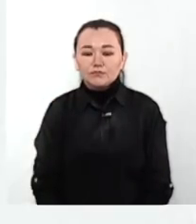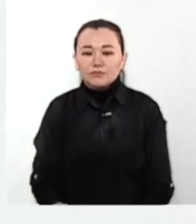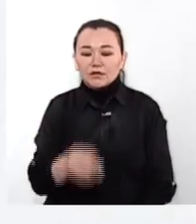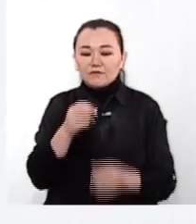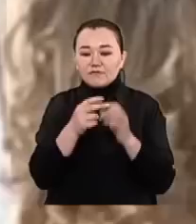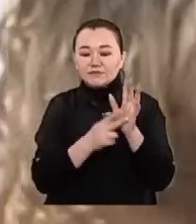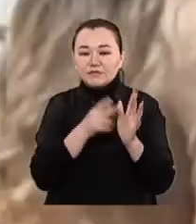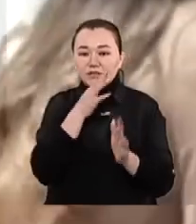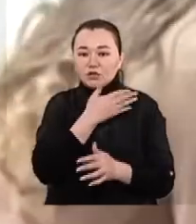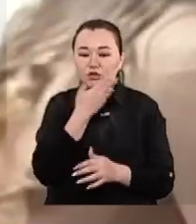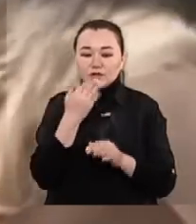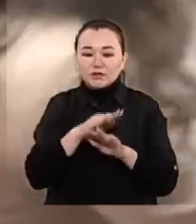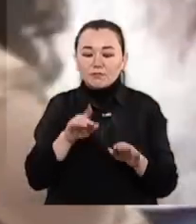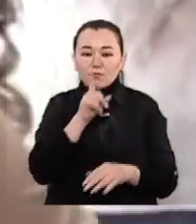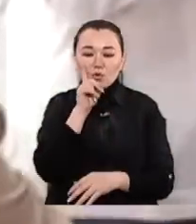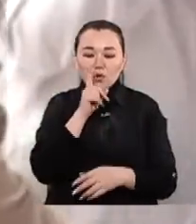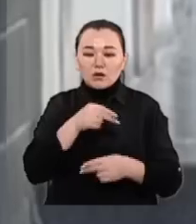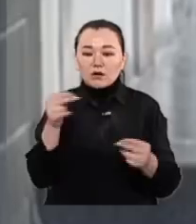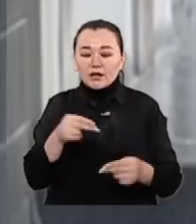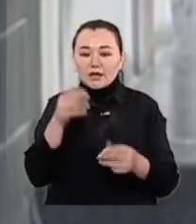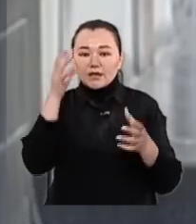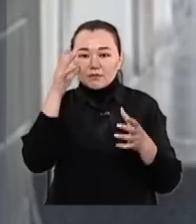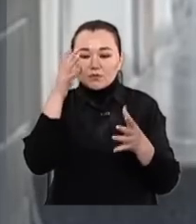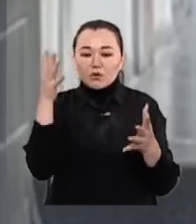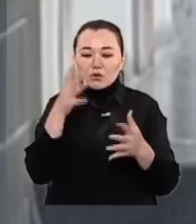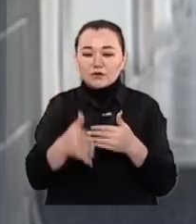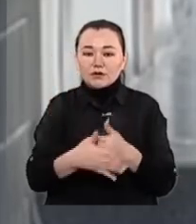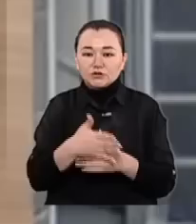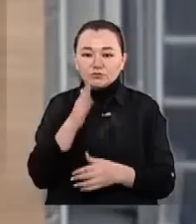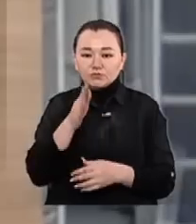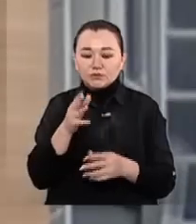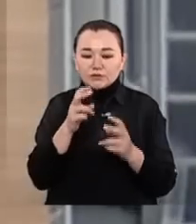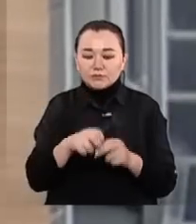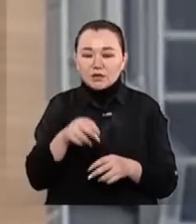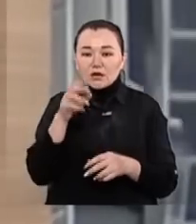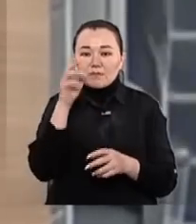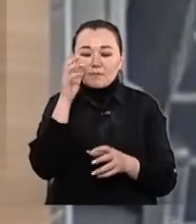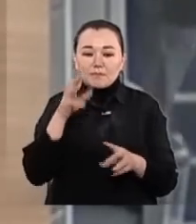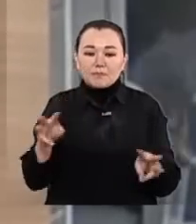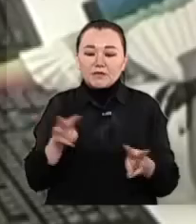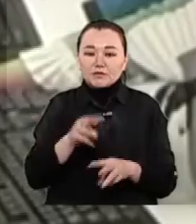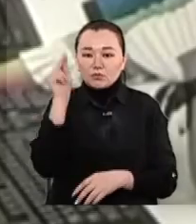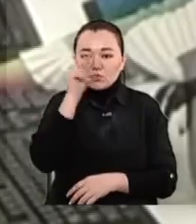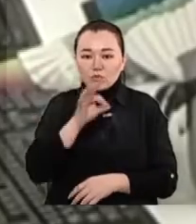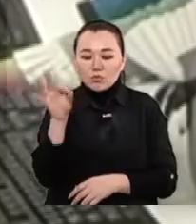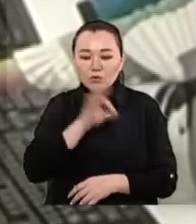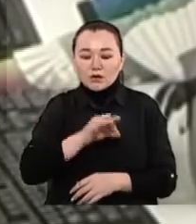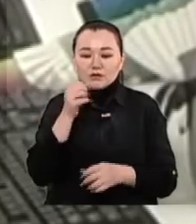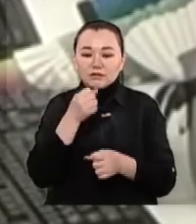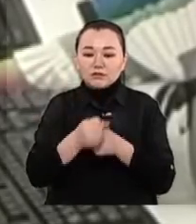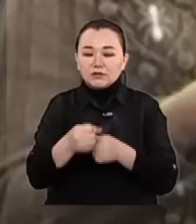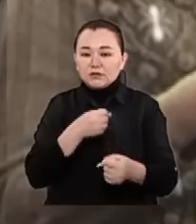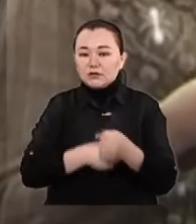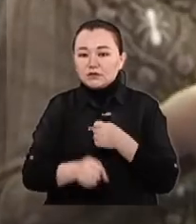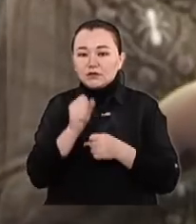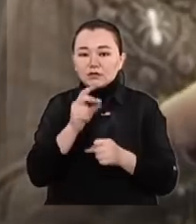Камилет жасына толмаган жаштардын некесин кыятын имамдарга кандай жаза карастырылган? Окуу агартуу министрлиги балдарды зорлук зомбулуктан калай